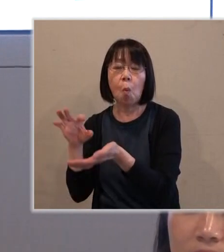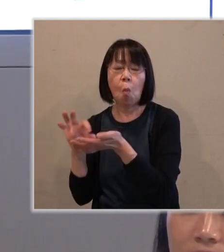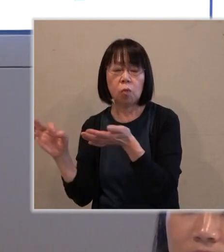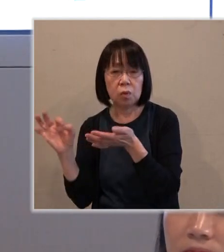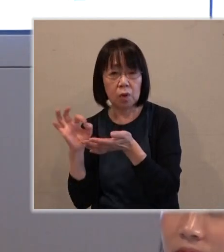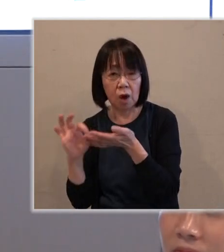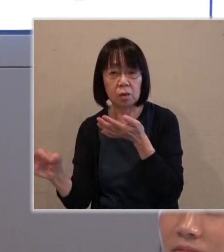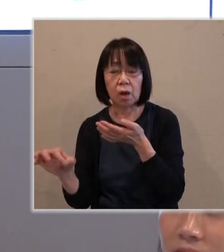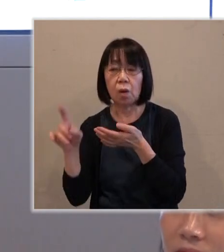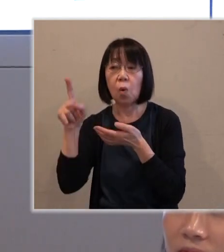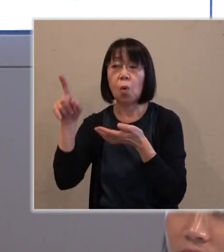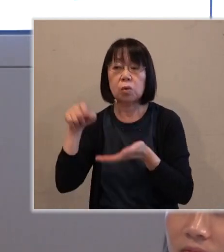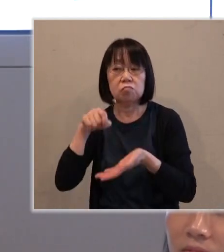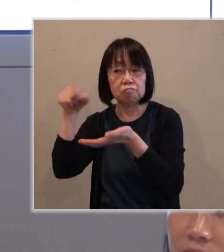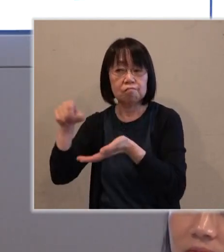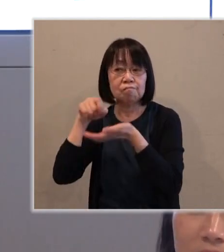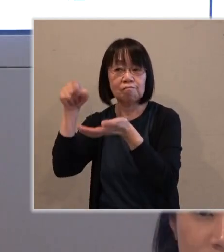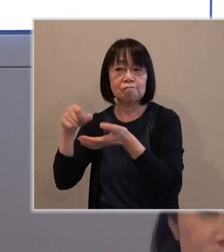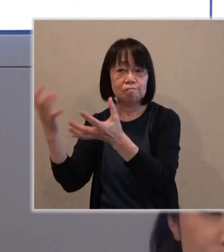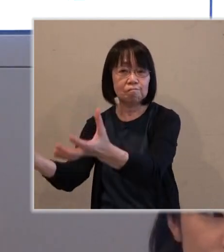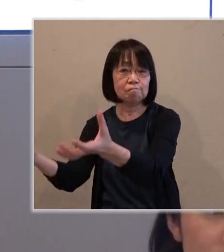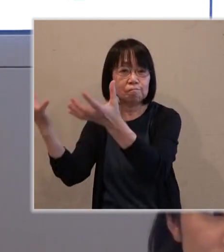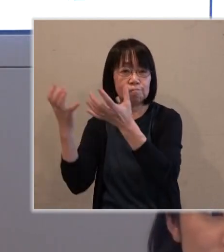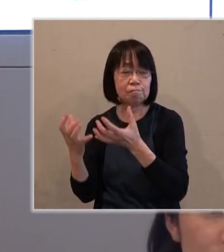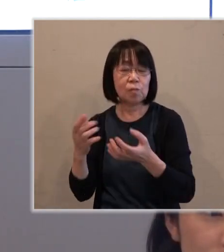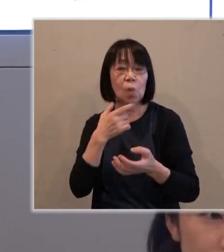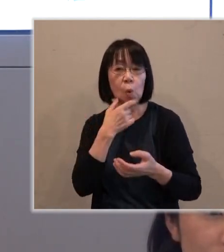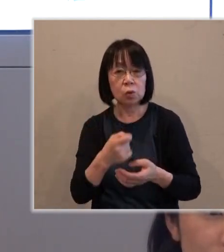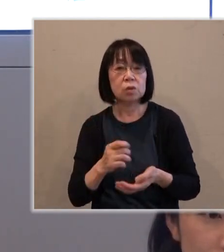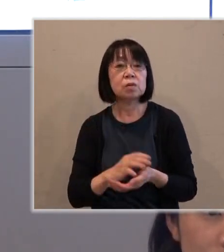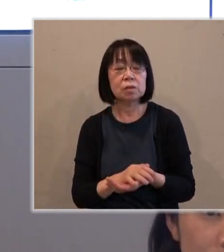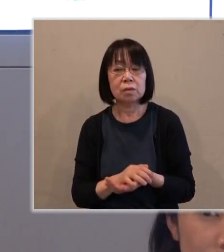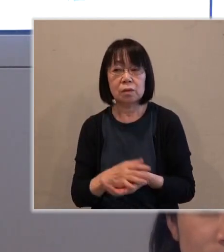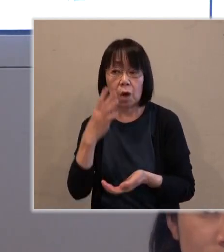していくための仕掛け作りをしていきたいというふうな毛利さんの話と、そのじゃあ興味を